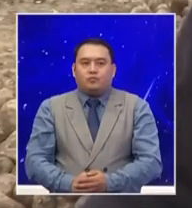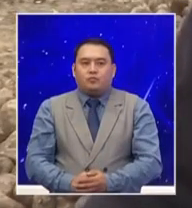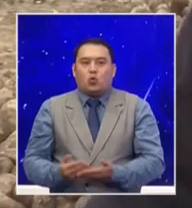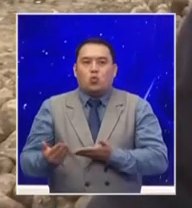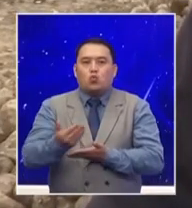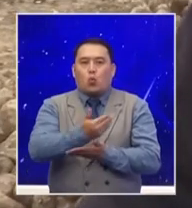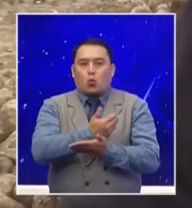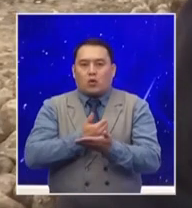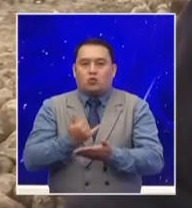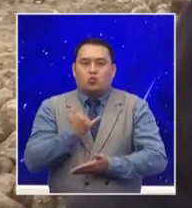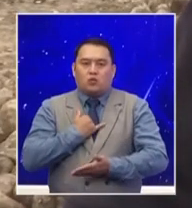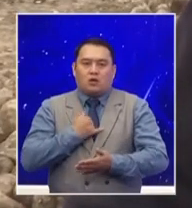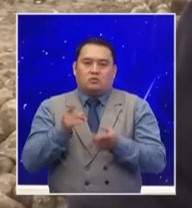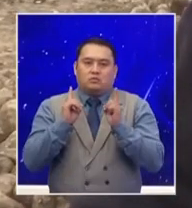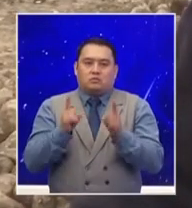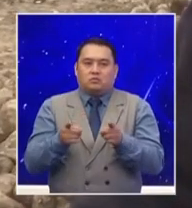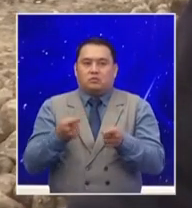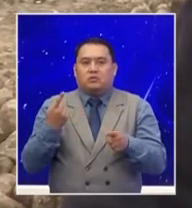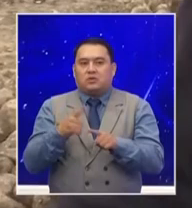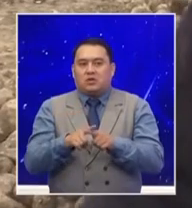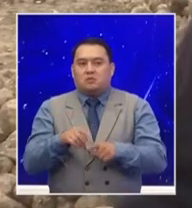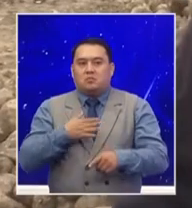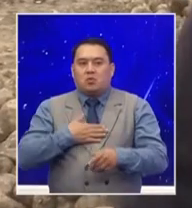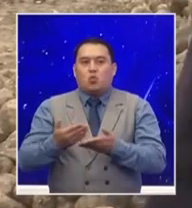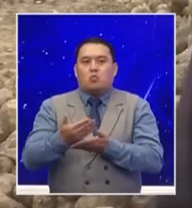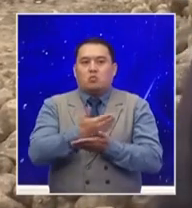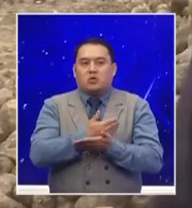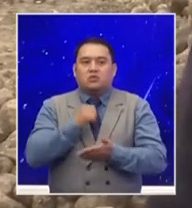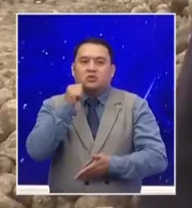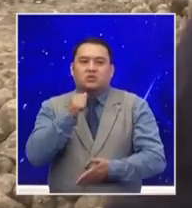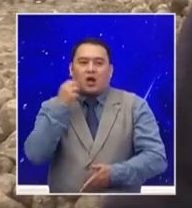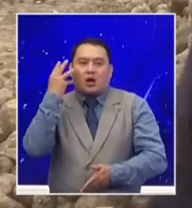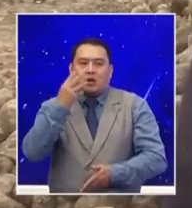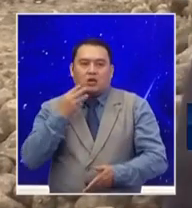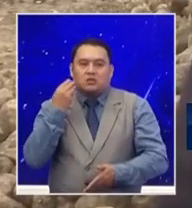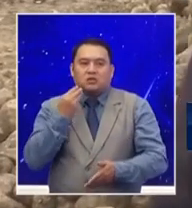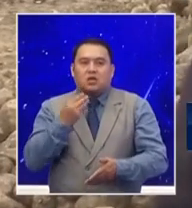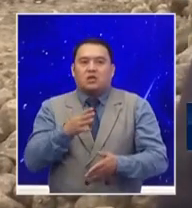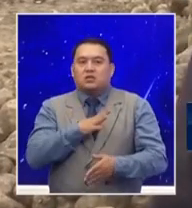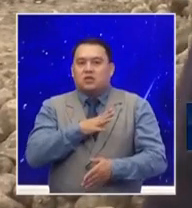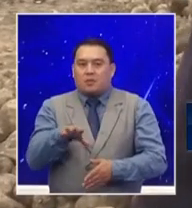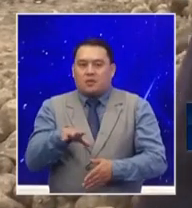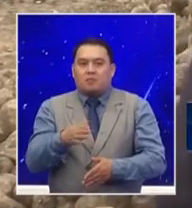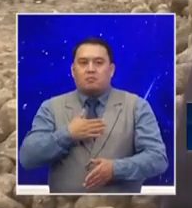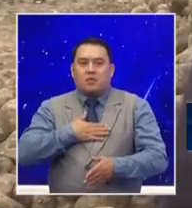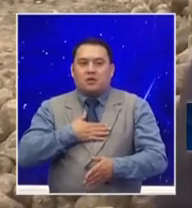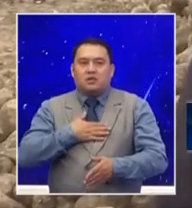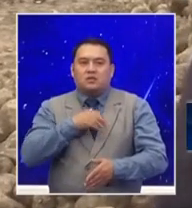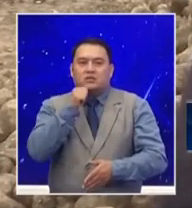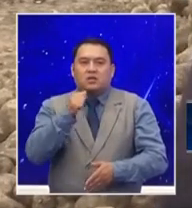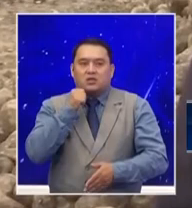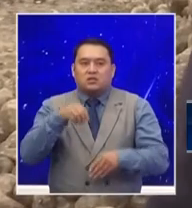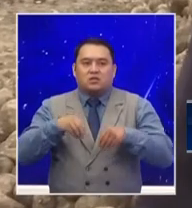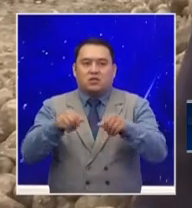идет как по маслу. За счет этого техники мы сейчас убираем сахарную свеклу. Если этого техники не было, мы бы сахарную свеклу